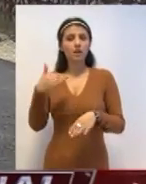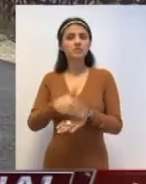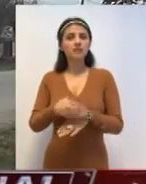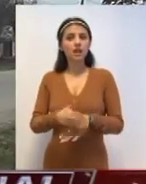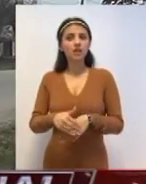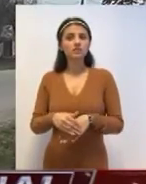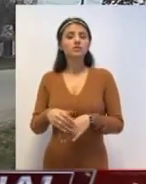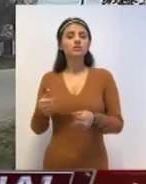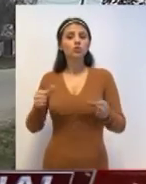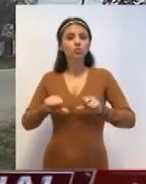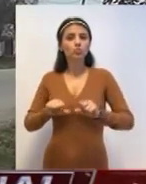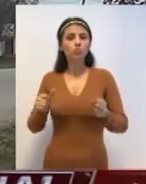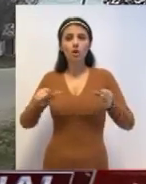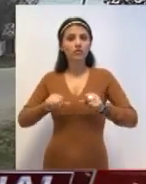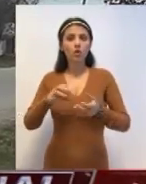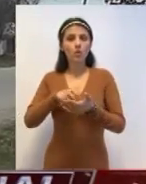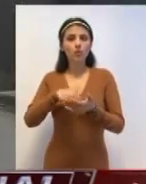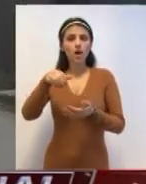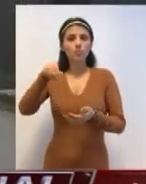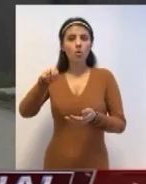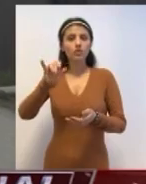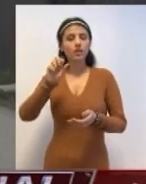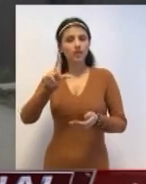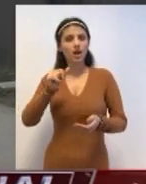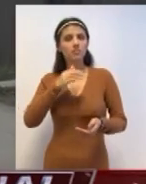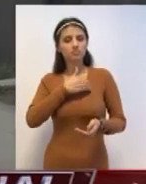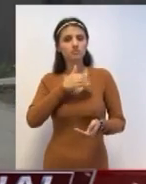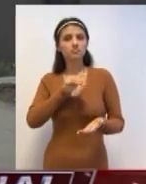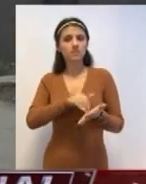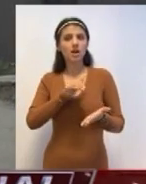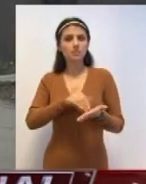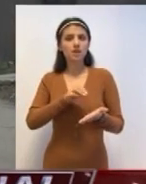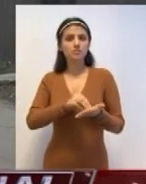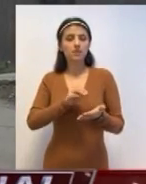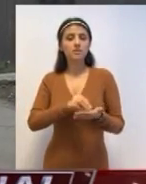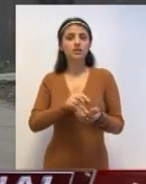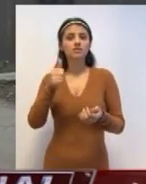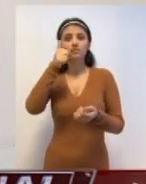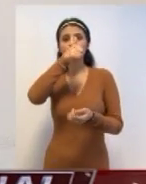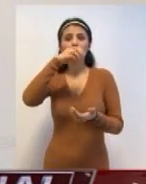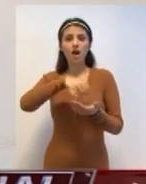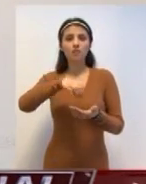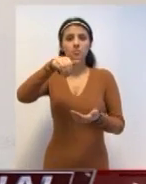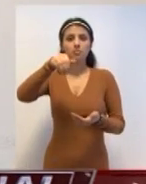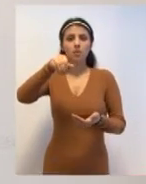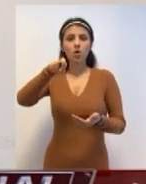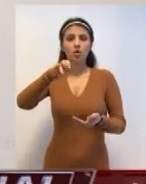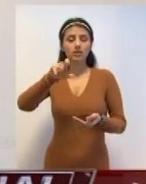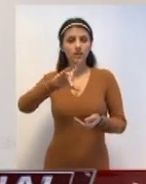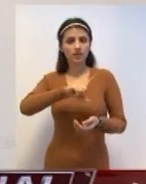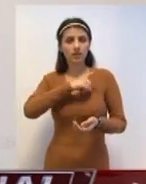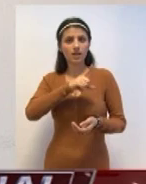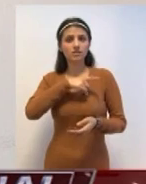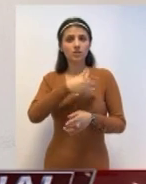mai avem, știu eu, străzi, drumuri neasfaltate în comuna Morteni? Da. Deci atât în satul Neajovu cât și în satul